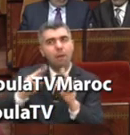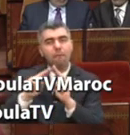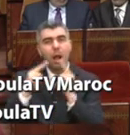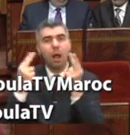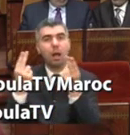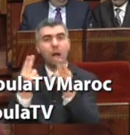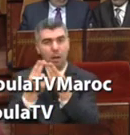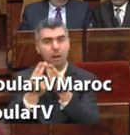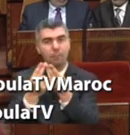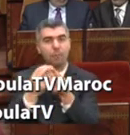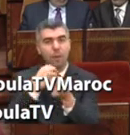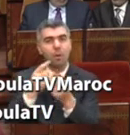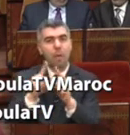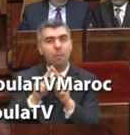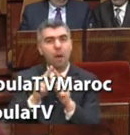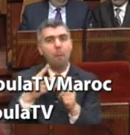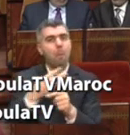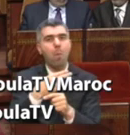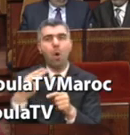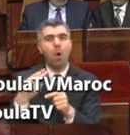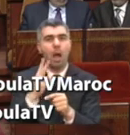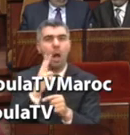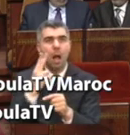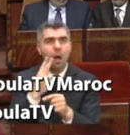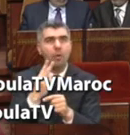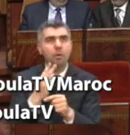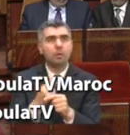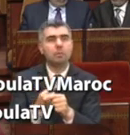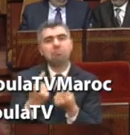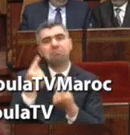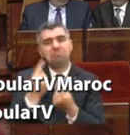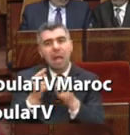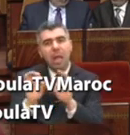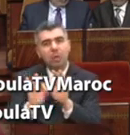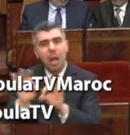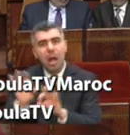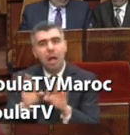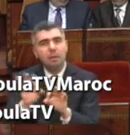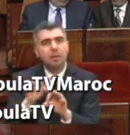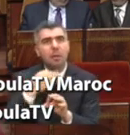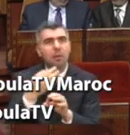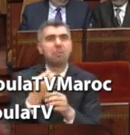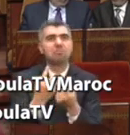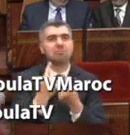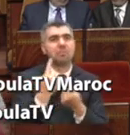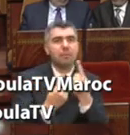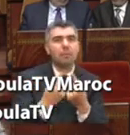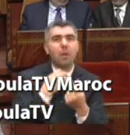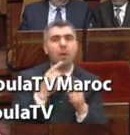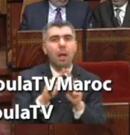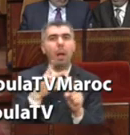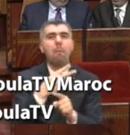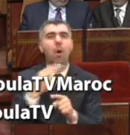العالمية للصحة لمحاربة التدخين، وكنقوموا ببعض يعني الإجراءات هنا وهناك، كنقولوا دير حنا كنحاربوا